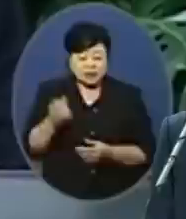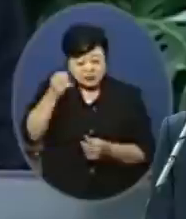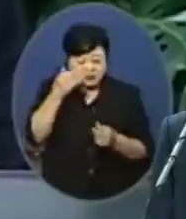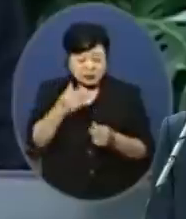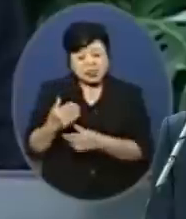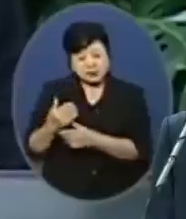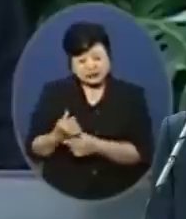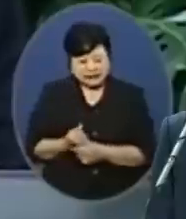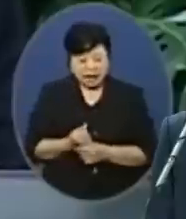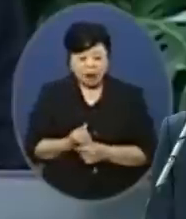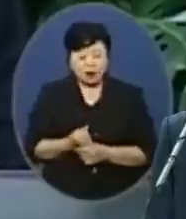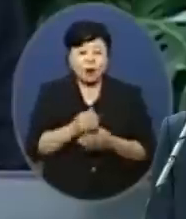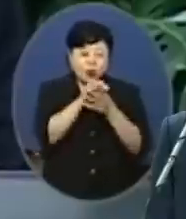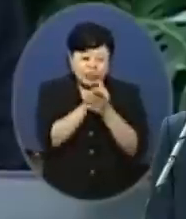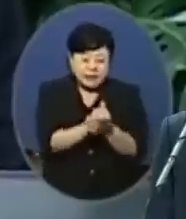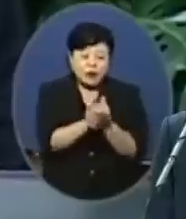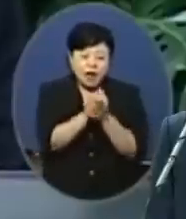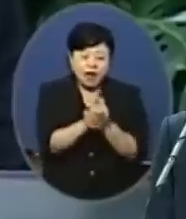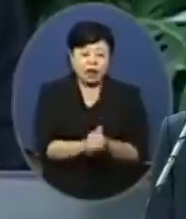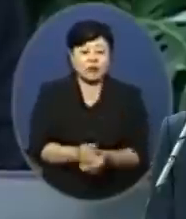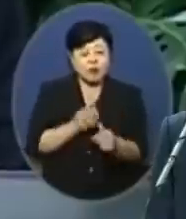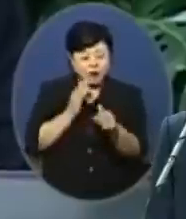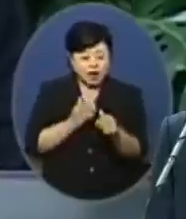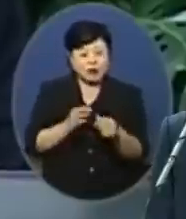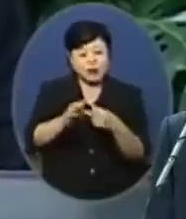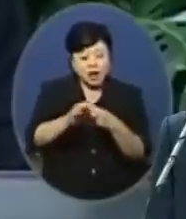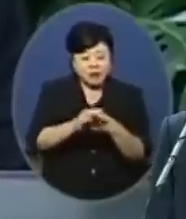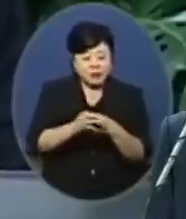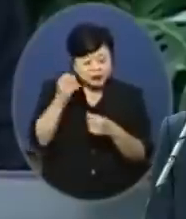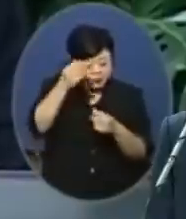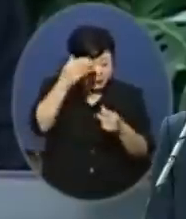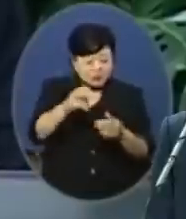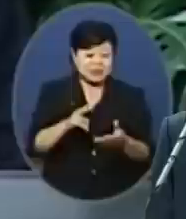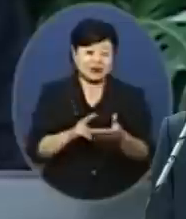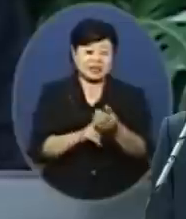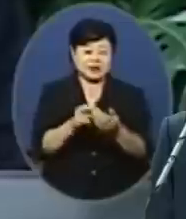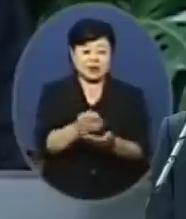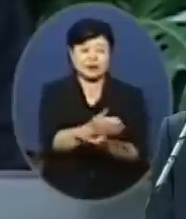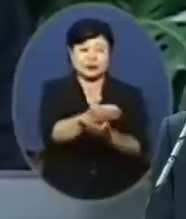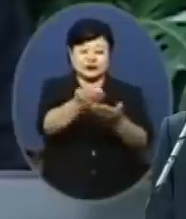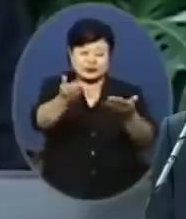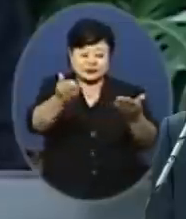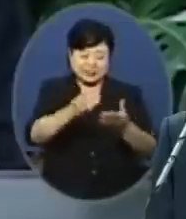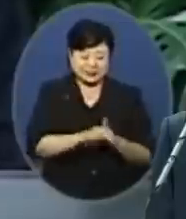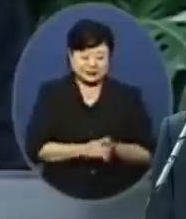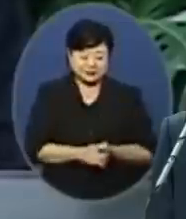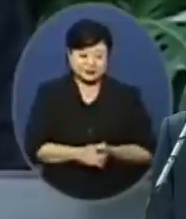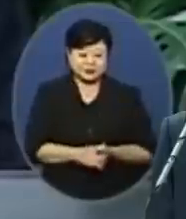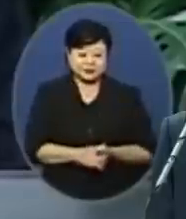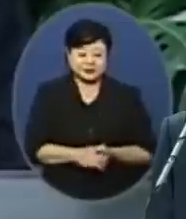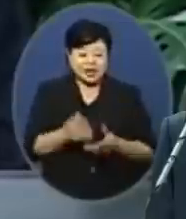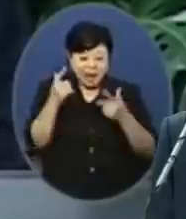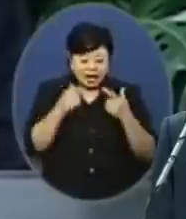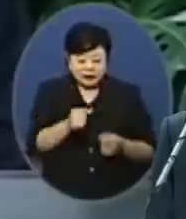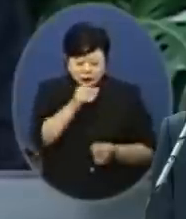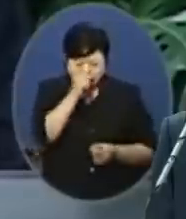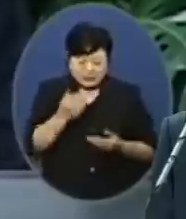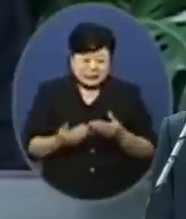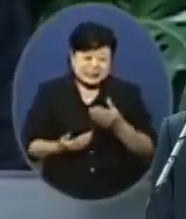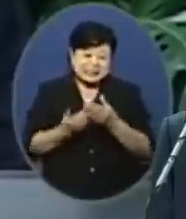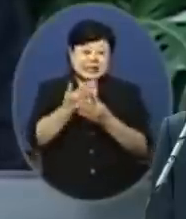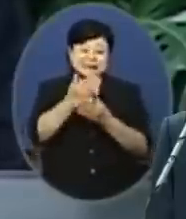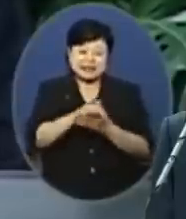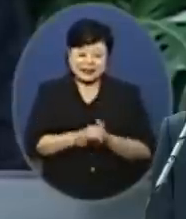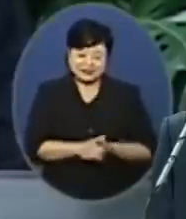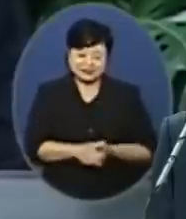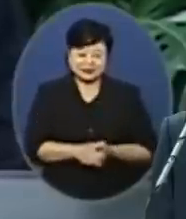성령님을 의지하고 기도하고 간구하면 성령이 기적을 베풀어 주시는 것입니다. 항상 좋은 일이 생겨나는